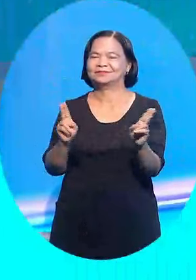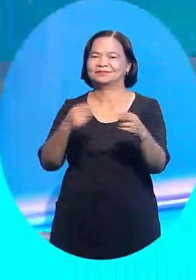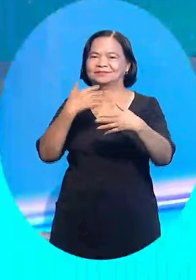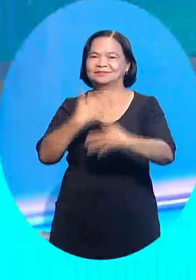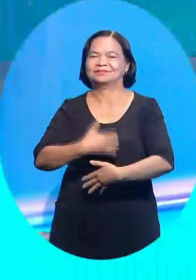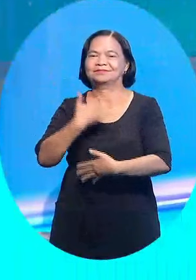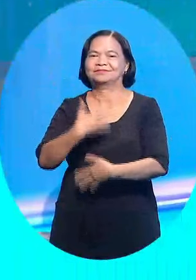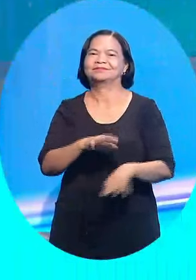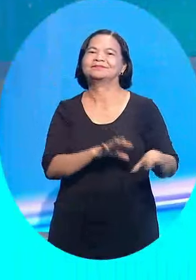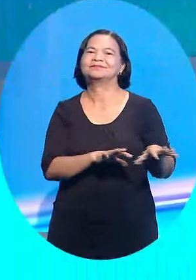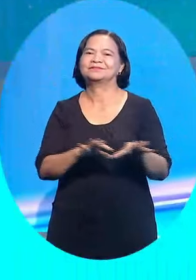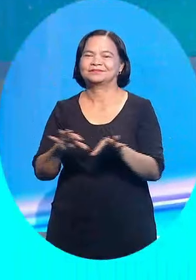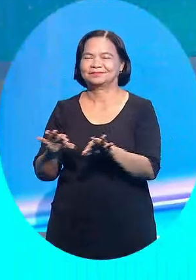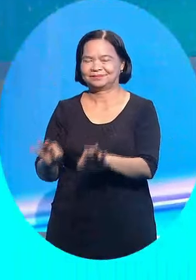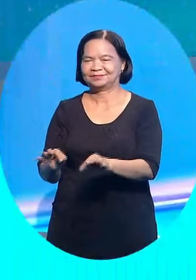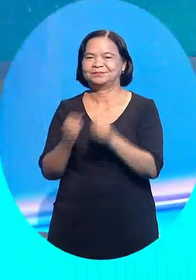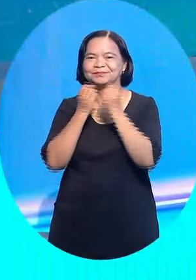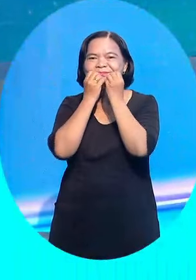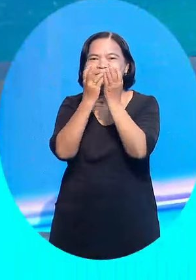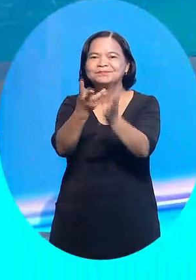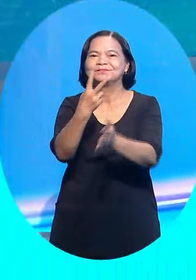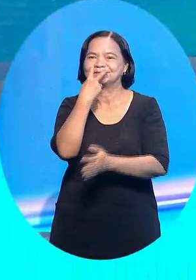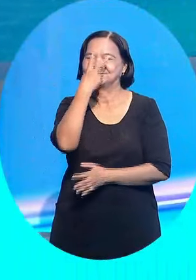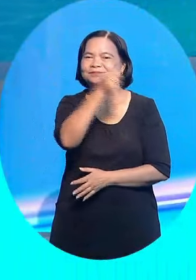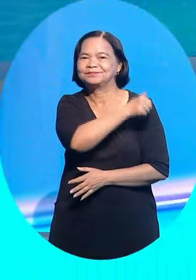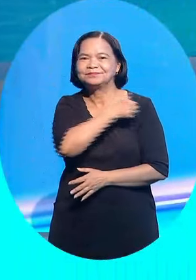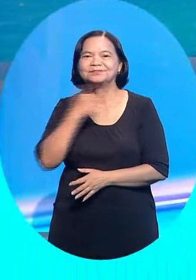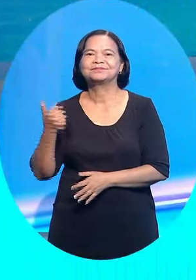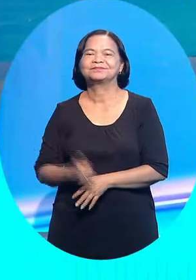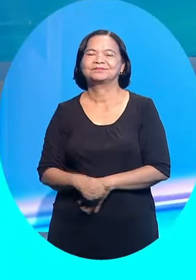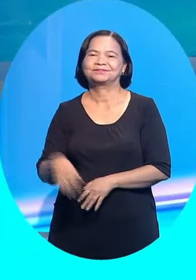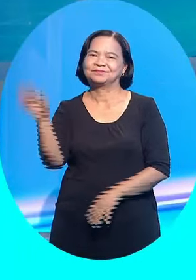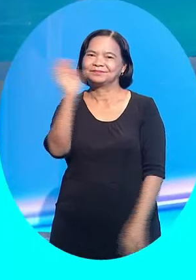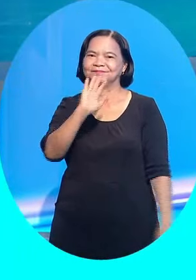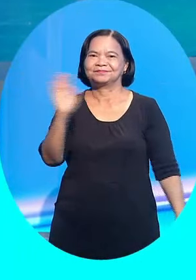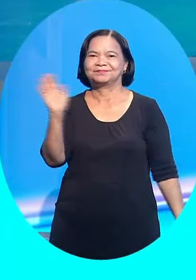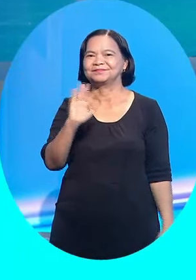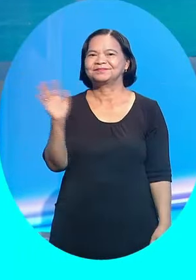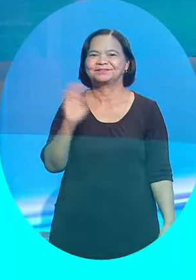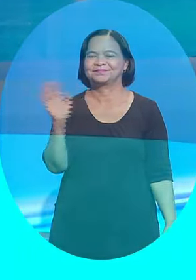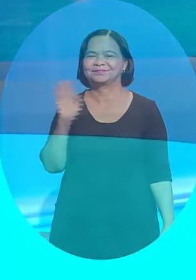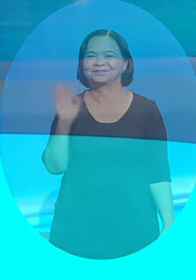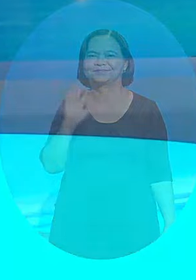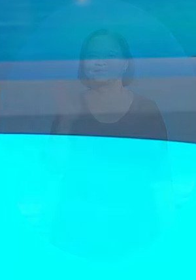tin buổi trưa của Đài Truyền hình Thành phố Hồ Chí Minh. Chân thành cảm ơn sự quan tâm theo dõi của quý vị. Xin kính chào tạm biệt.